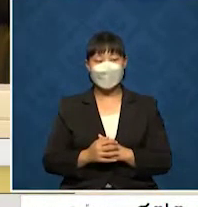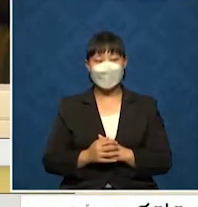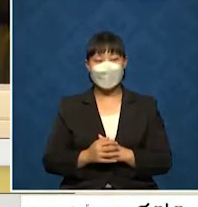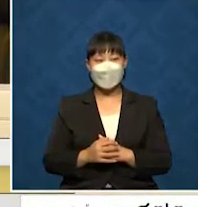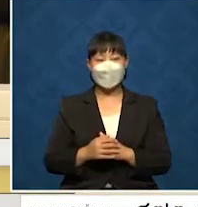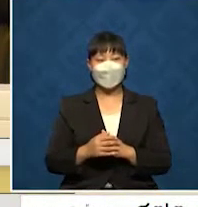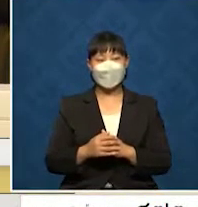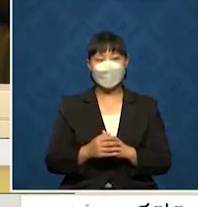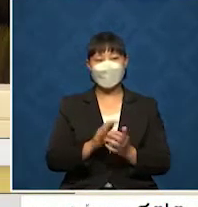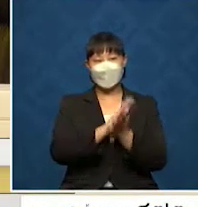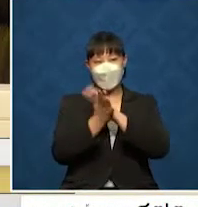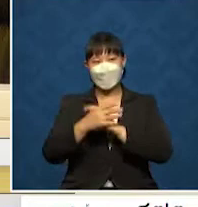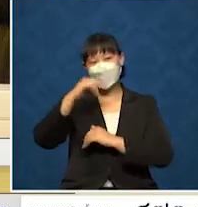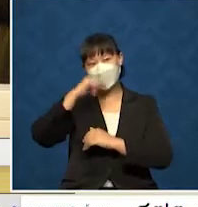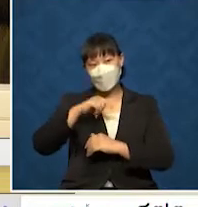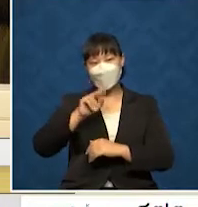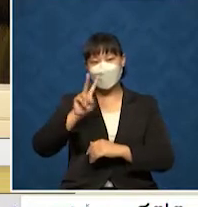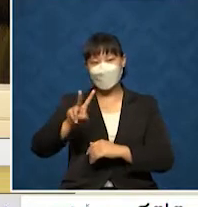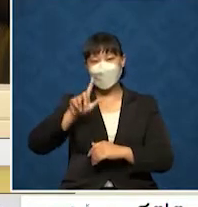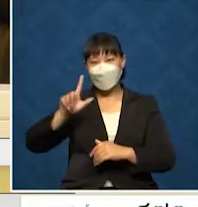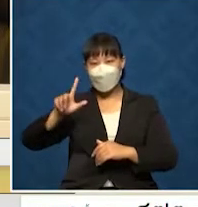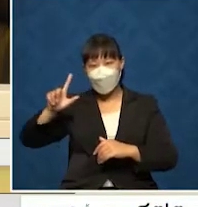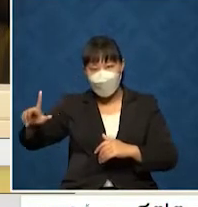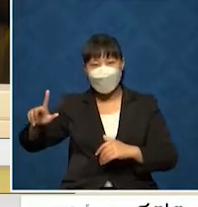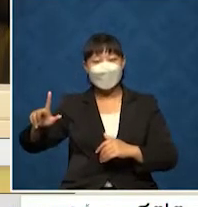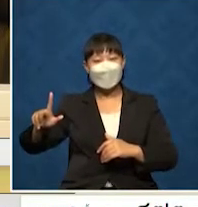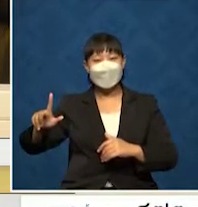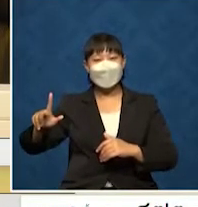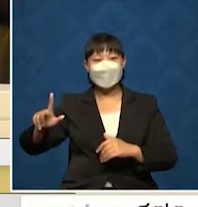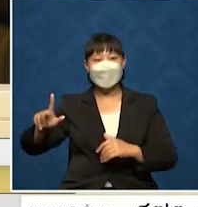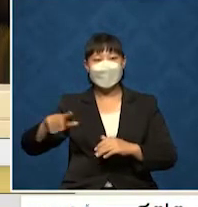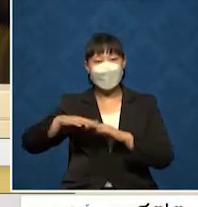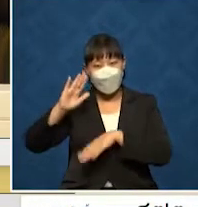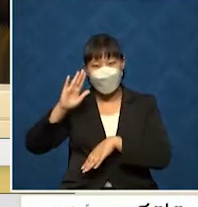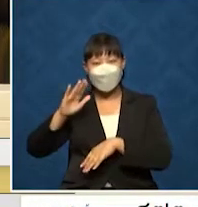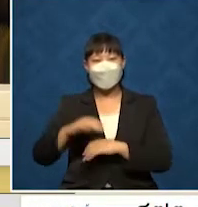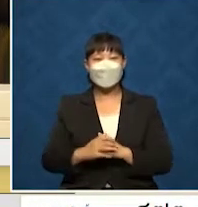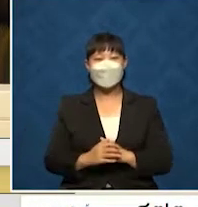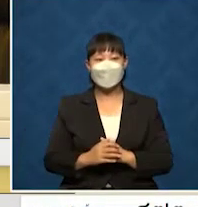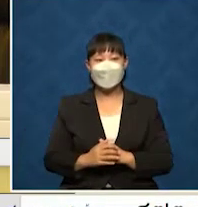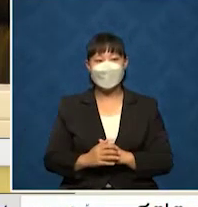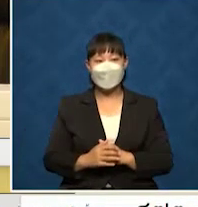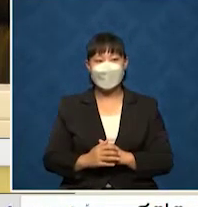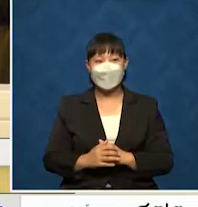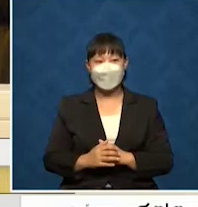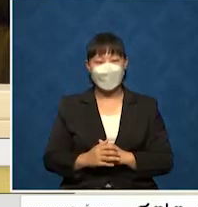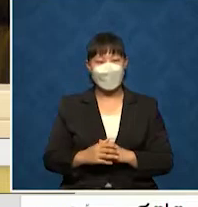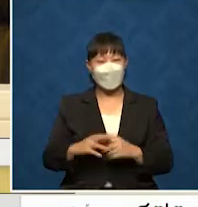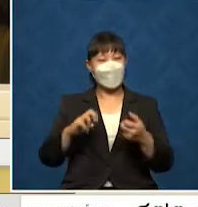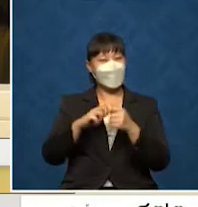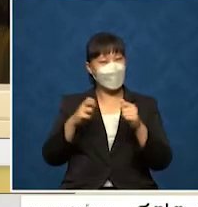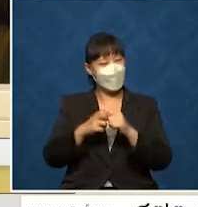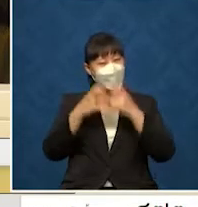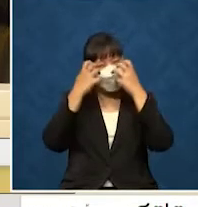ยก็2ล้านล้านกว่าบาทตรงนี้เนี่ยเป็นเรื่องใหญ่โตมโหฬารม